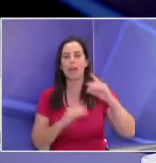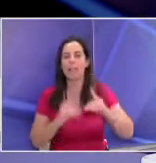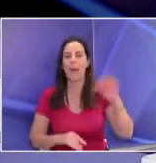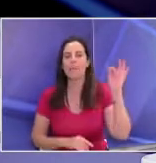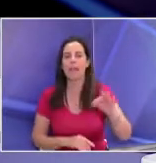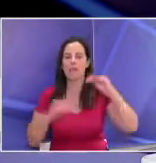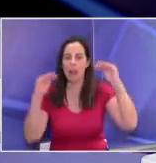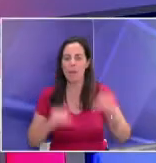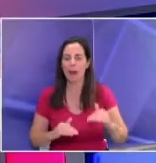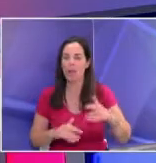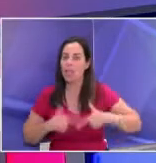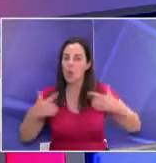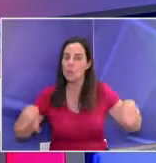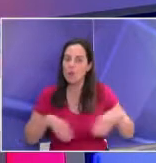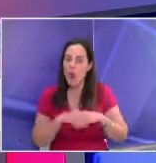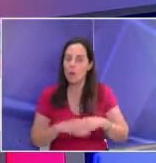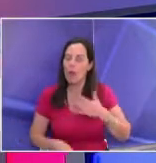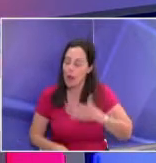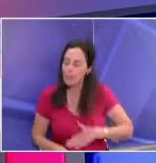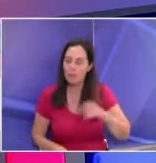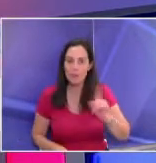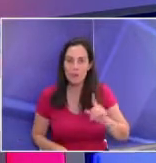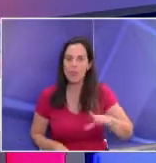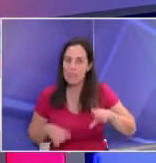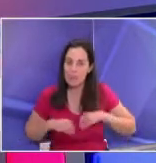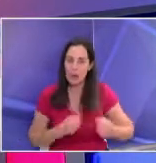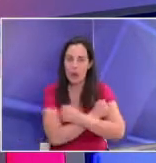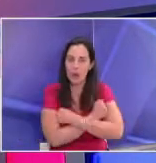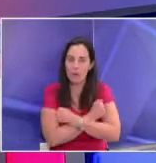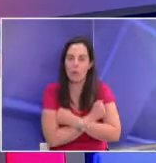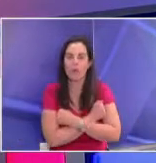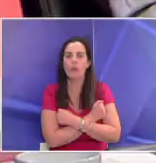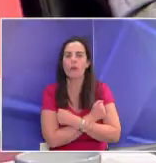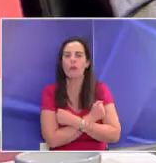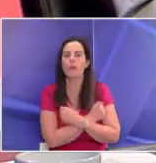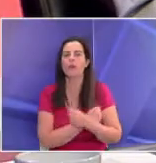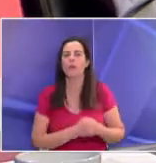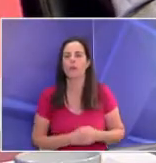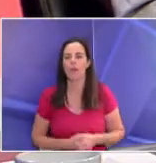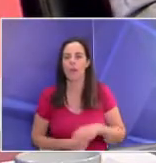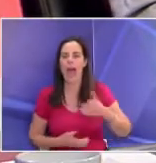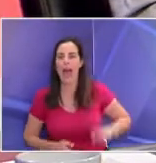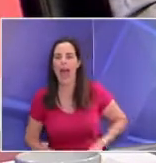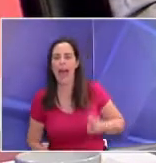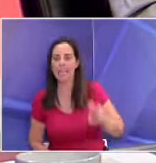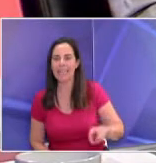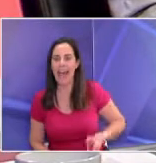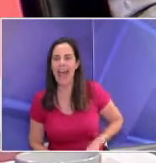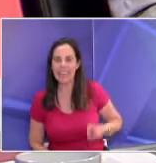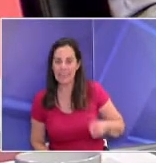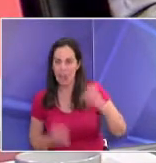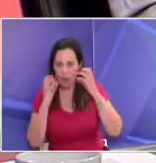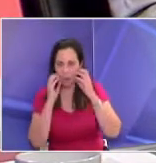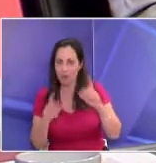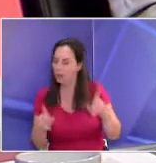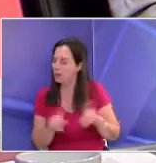הפגיעה והנמחת האחר. לחיות בשלום רצינו, ואלה שהסכימו חיבקו חזרה והושטנו יד פתוחה. נועה בן ארצי, אין לה... נועה בן ארצי,